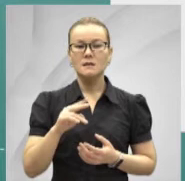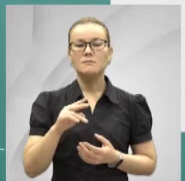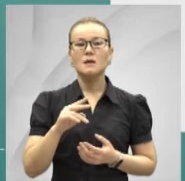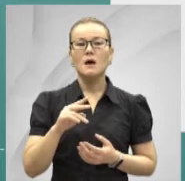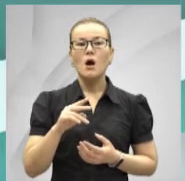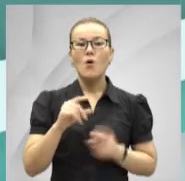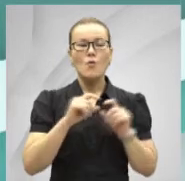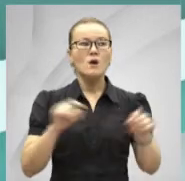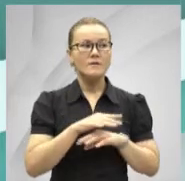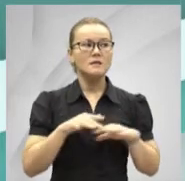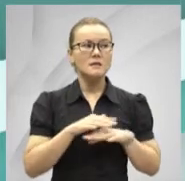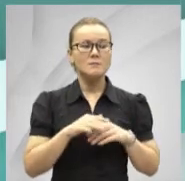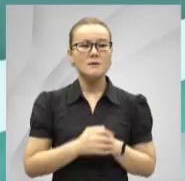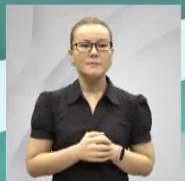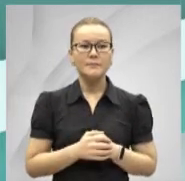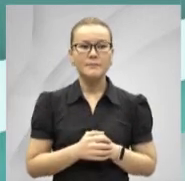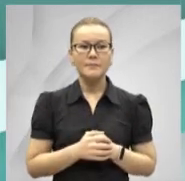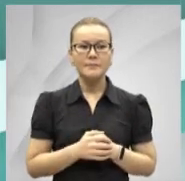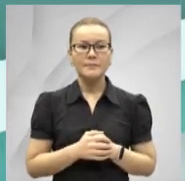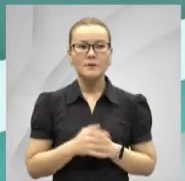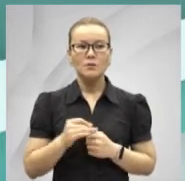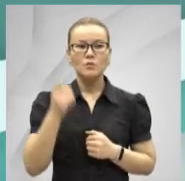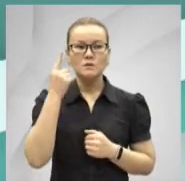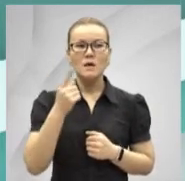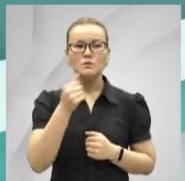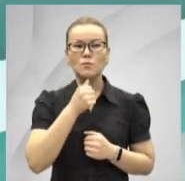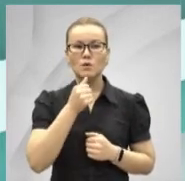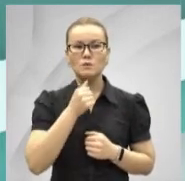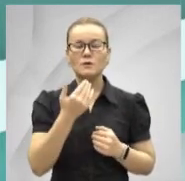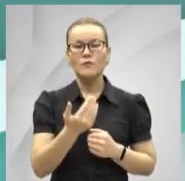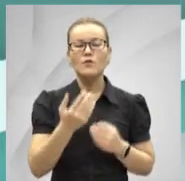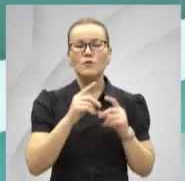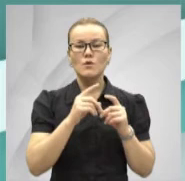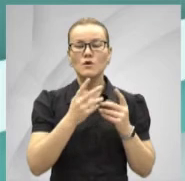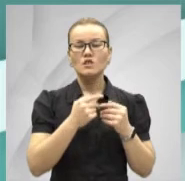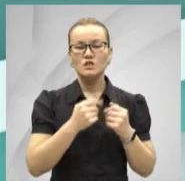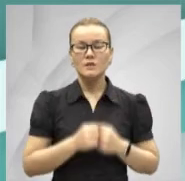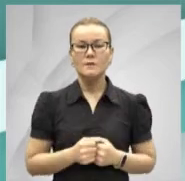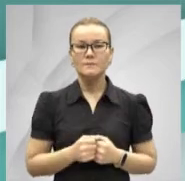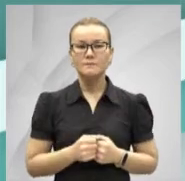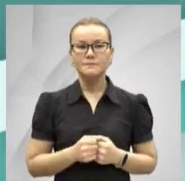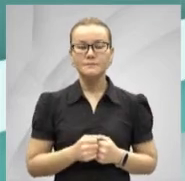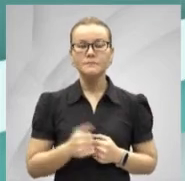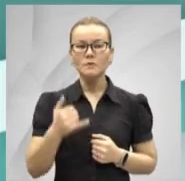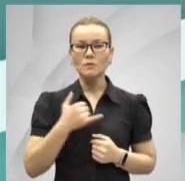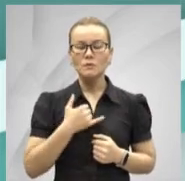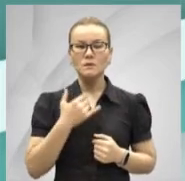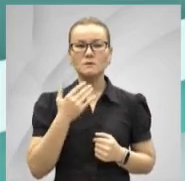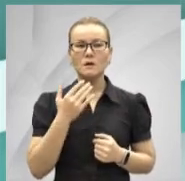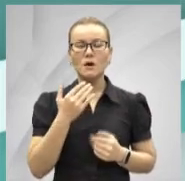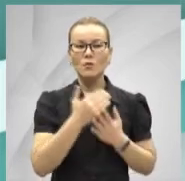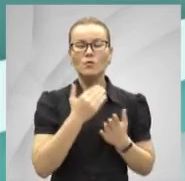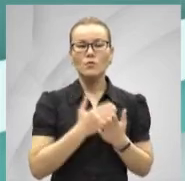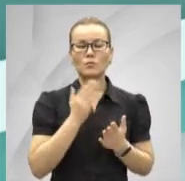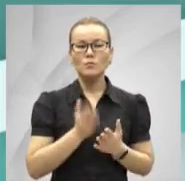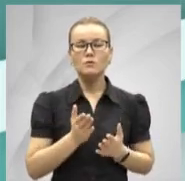узнаем способ его решения. Данный урок у нас с вами будет построен на примерах,